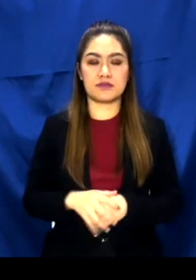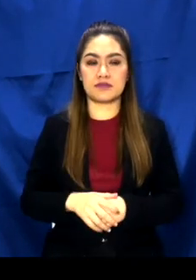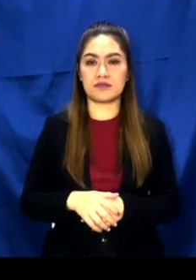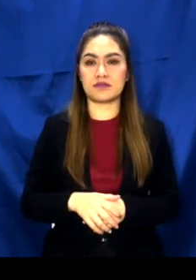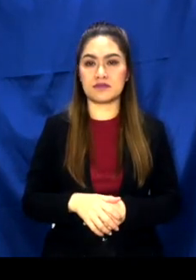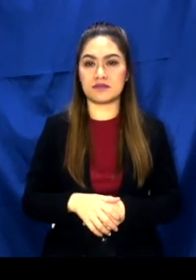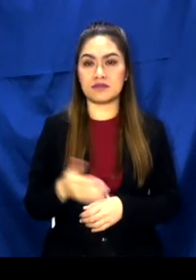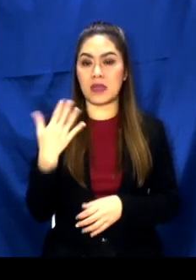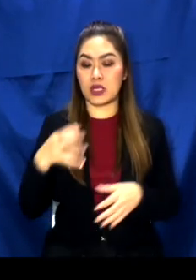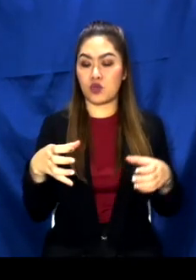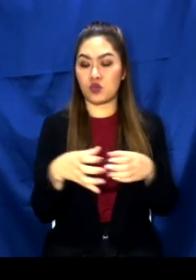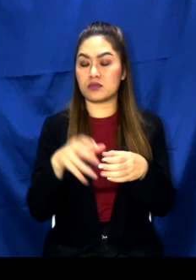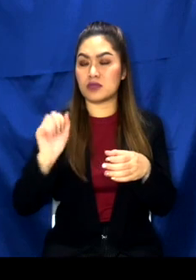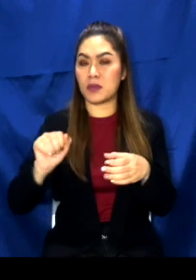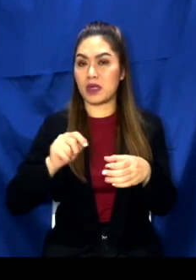ไหม